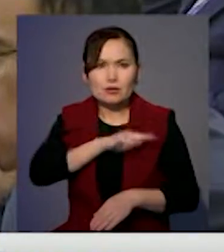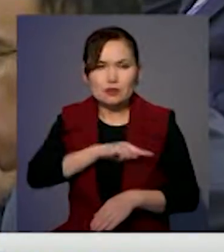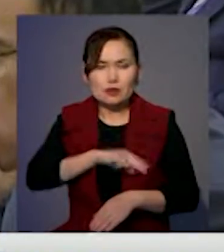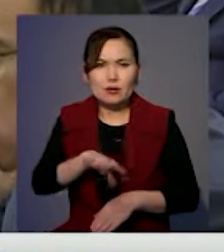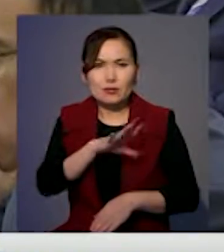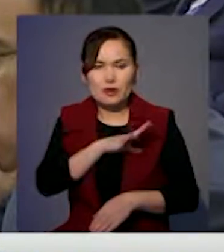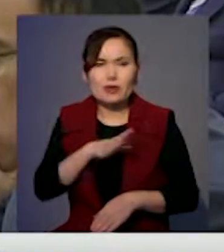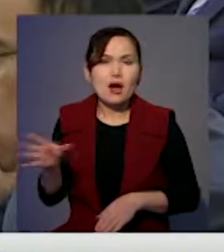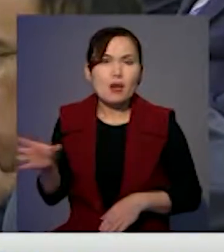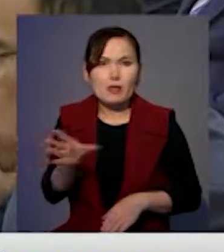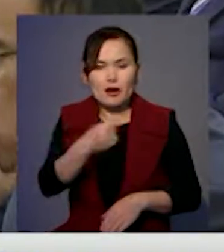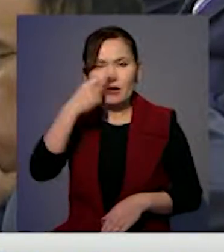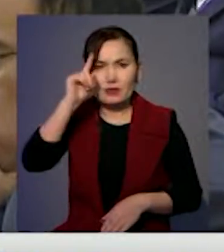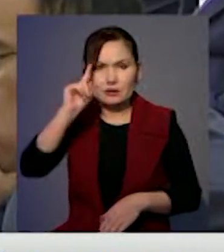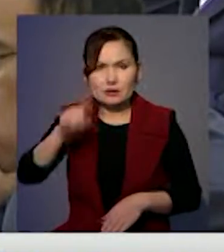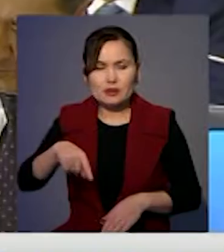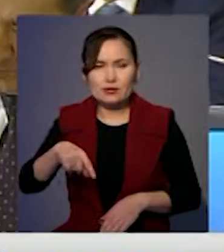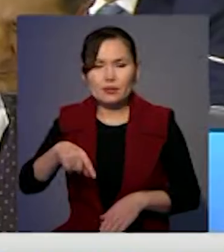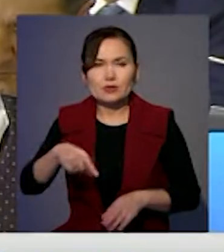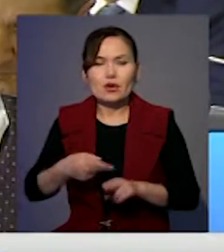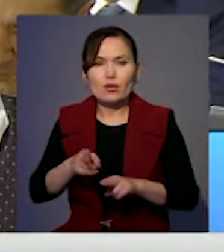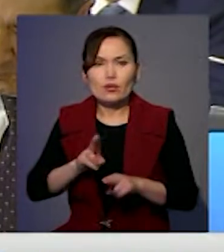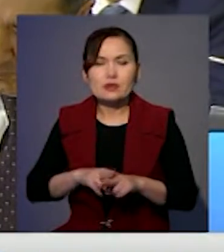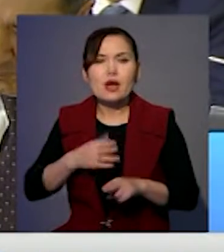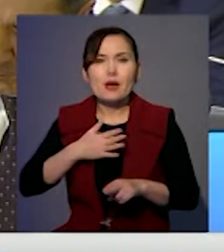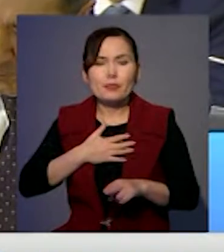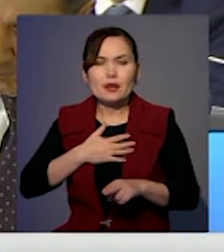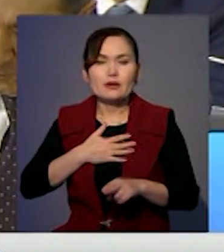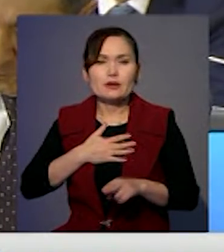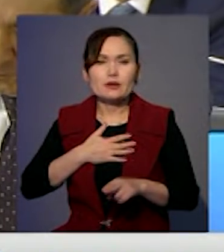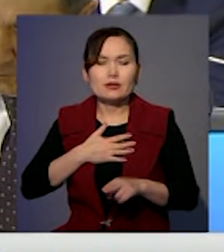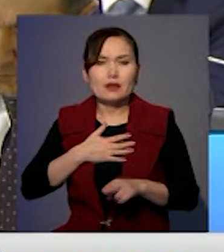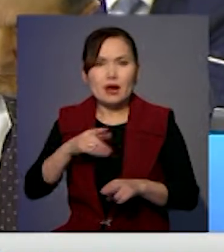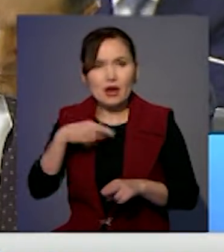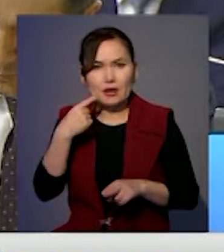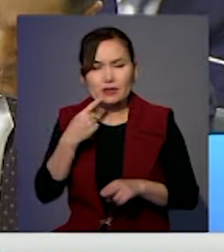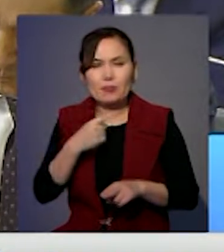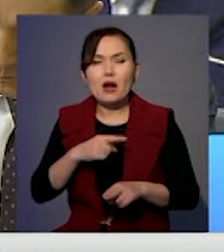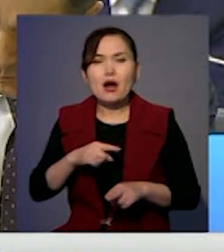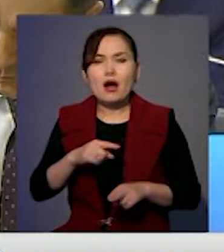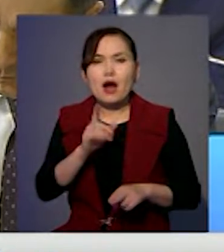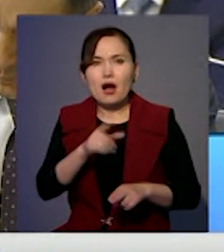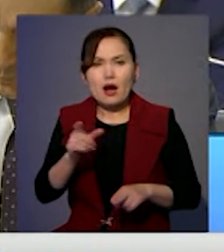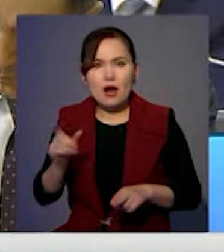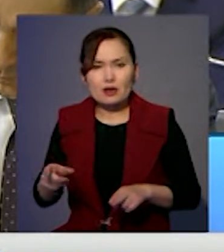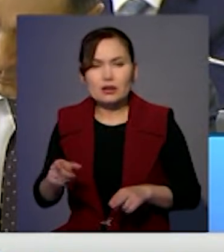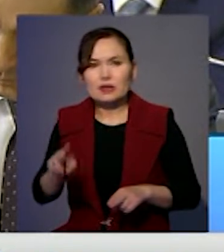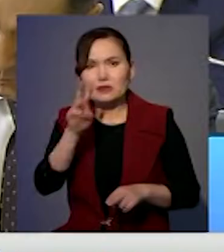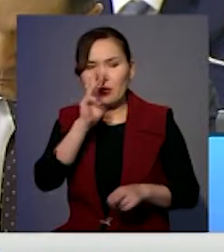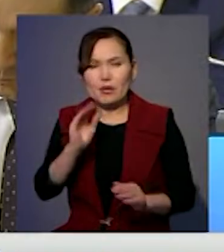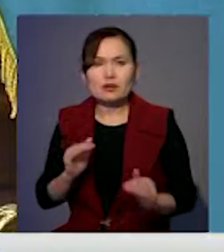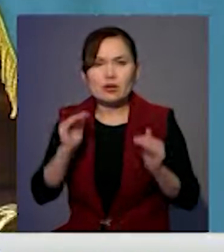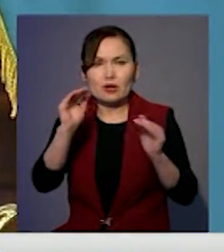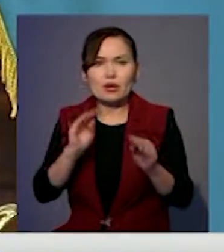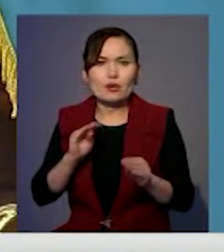Ол барлығын айтып кетті, тағы да қайталауға болады. Жалақының халықты ойлаған кезде,